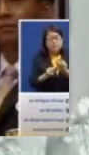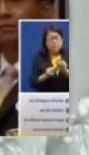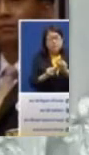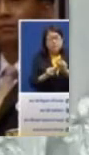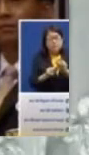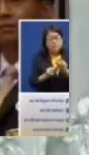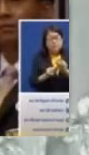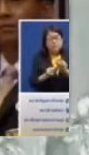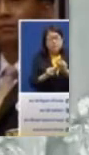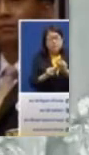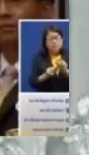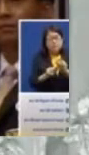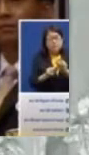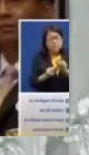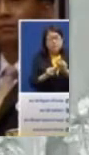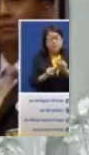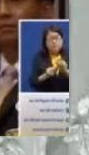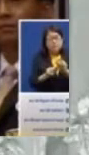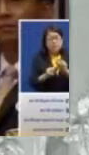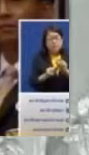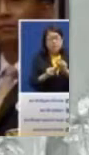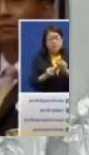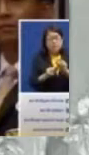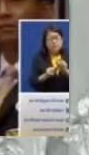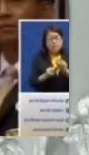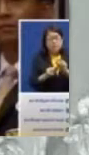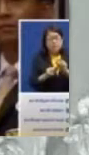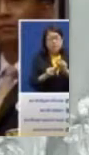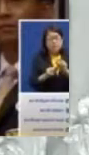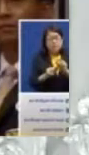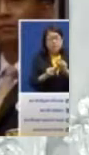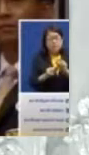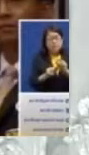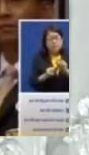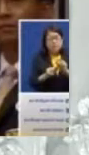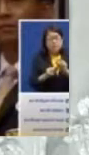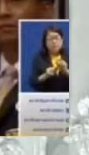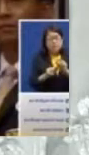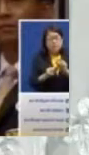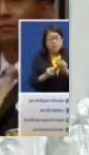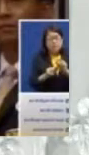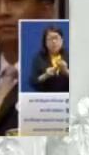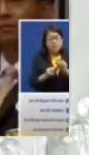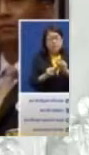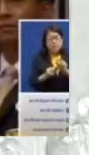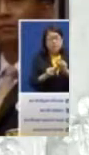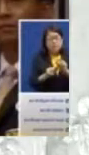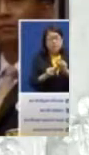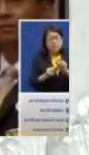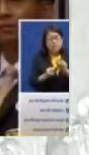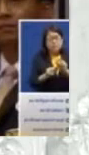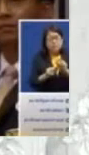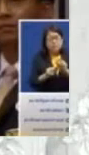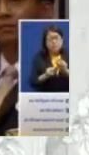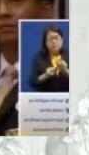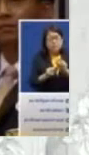คะว่ากระทรวงต่างประเทศเนี่ยนะคะท่านดูแลด้านดูแลให้ความเชื่อมั่นกับพี่น้องประชาชนชาวไทยได้อย่าง